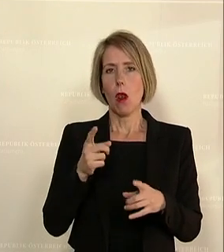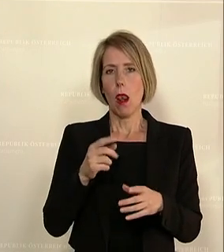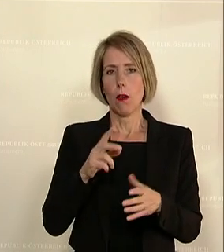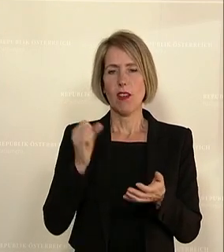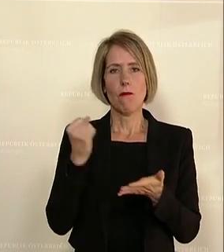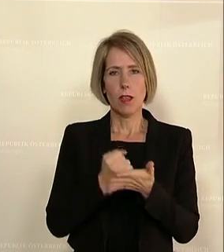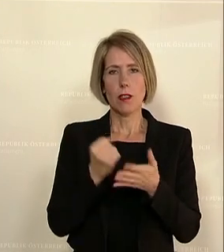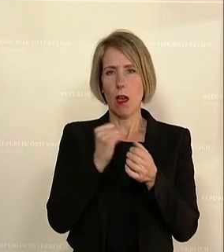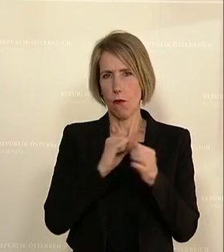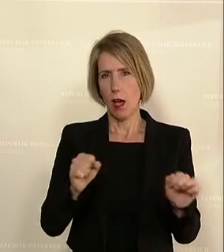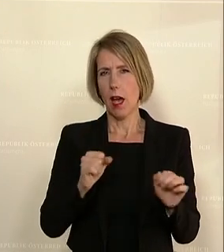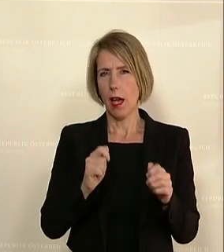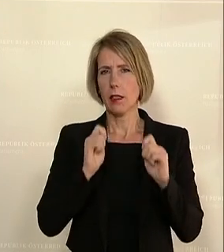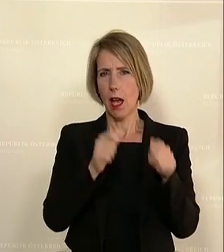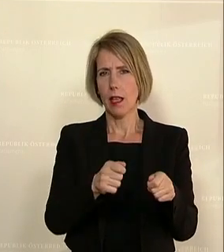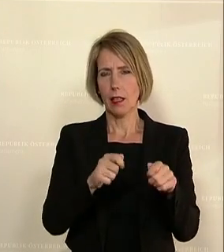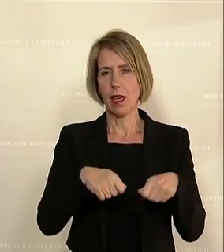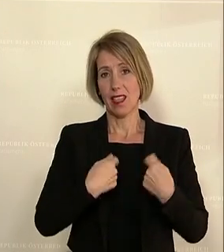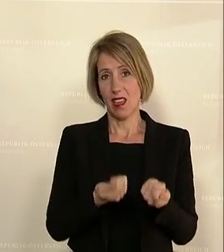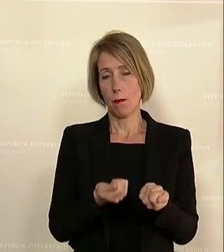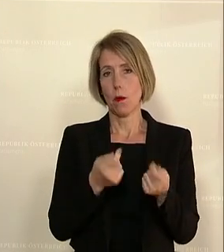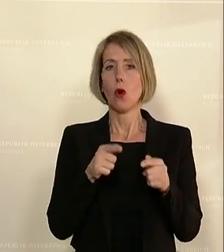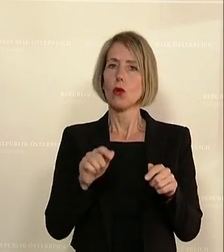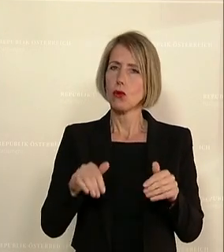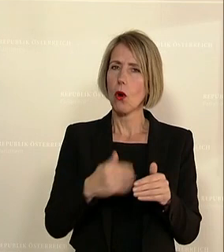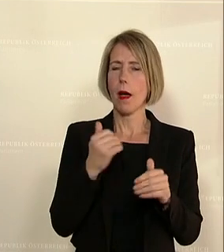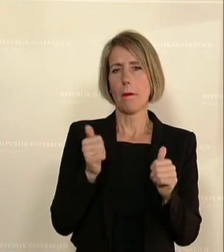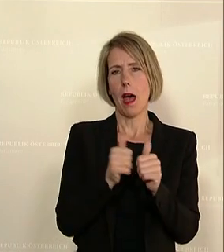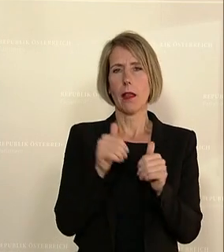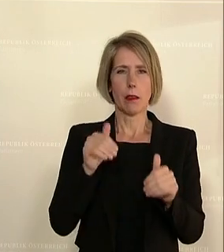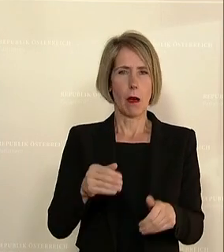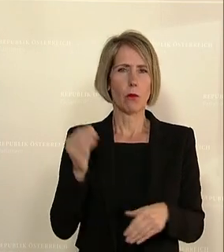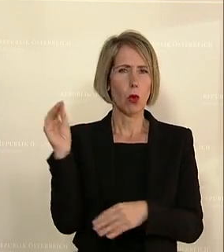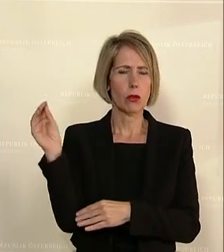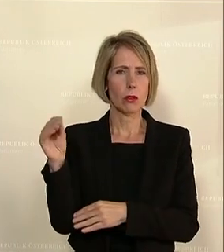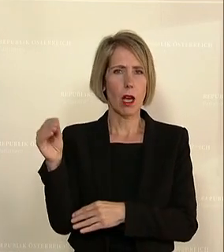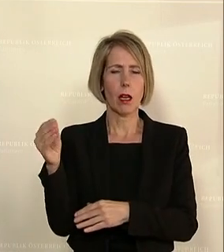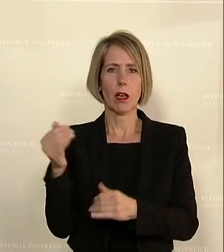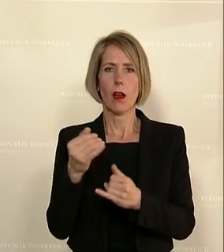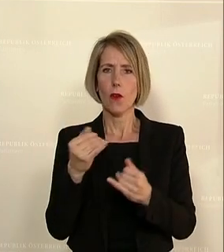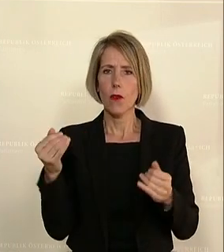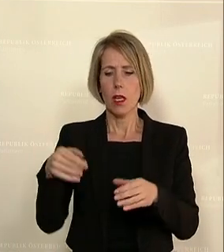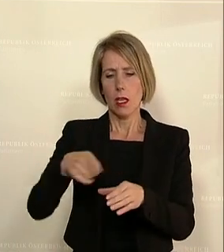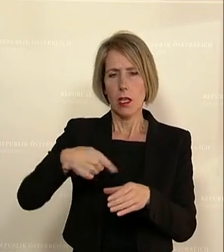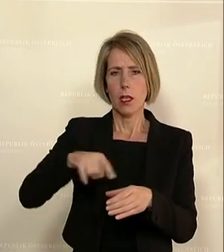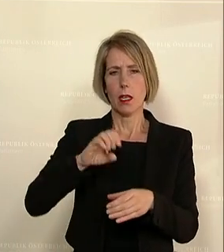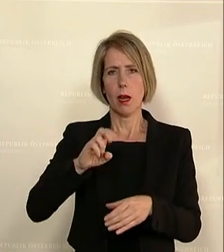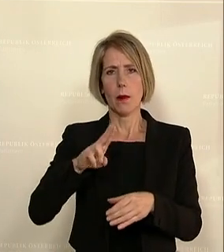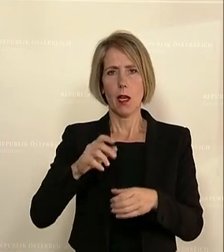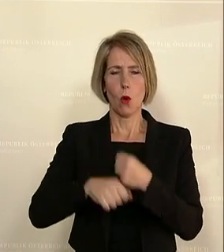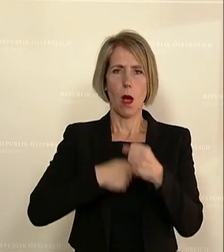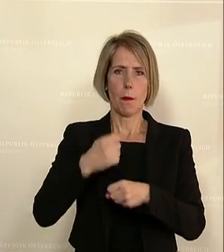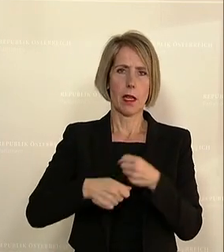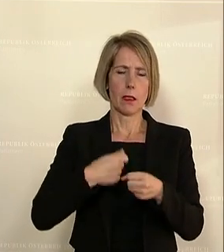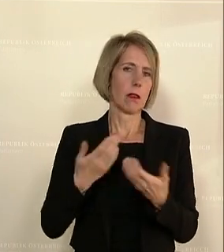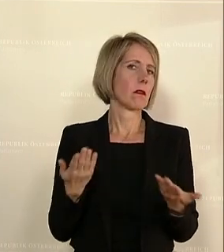dass wir gerade diesen neuen Partnerinnen und Partnern doch sagen sollen, wie man innerhalb der EU arbeitet und eben nicht auf